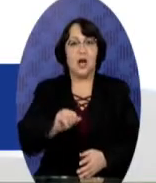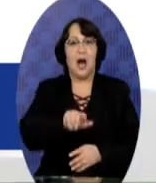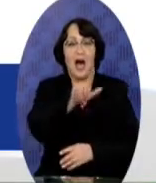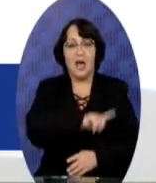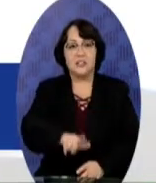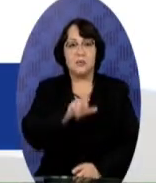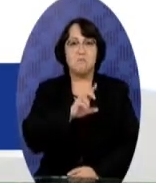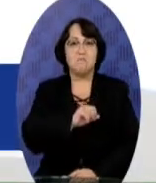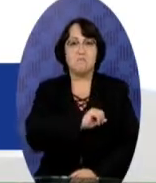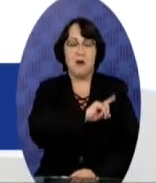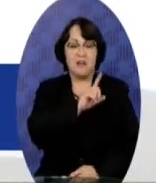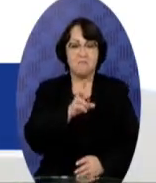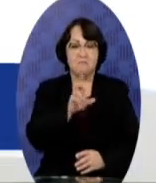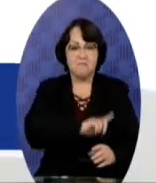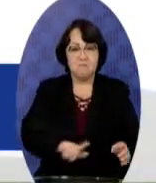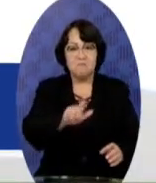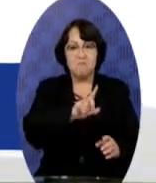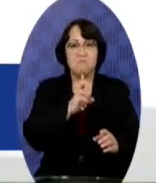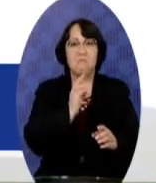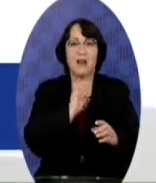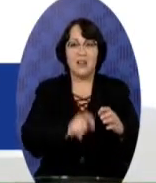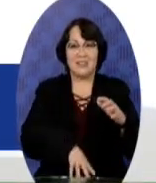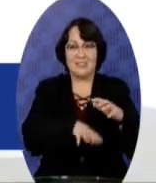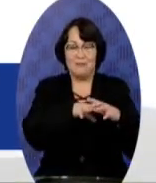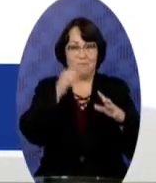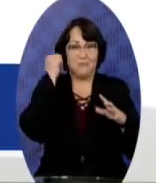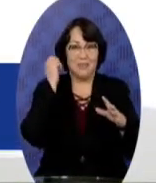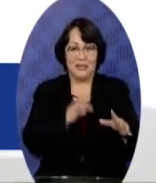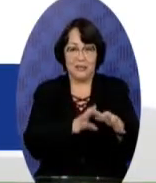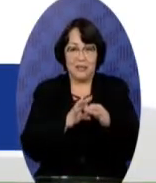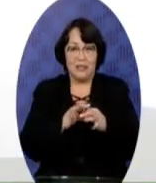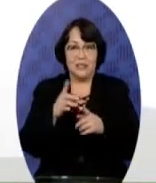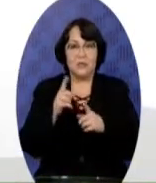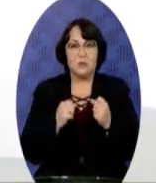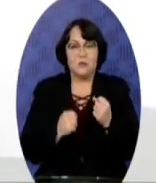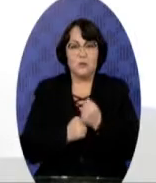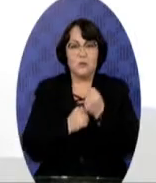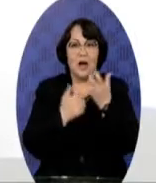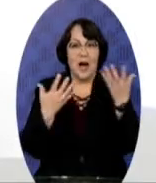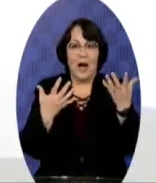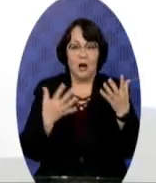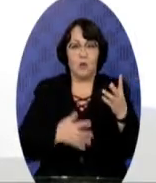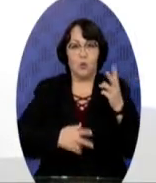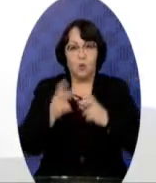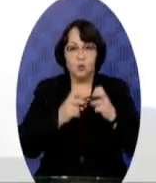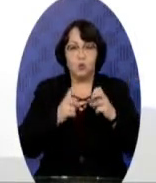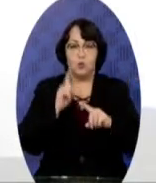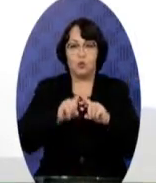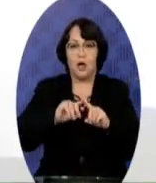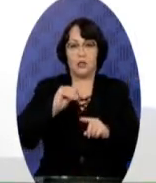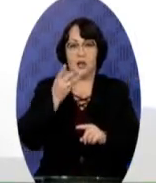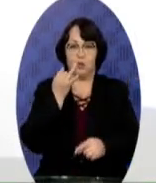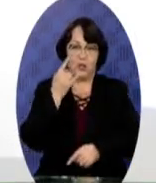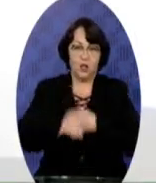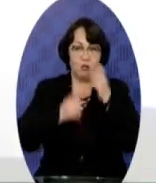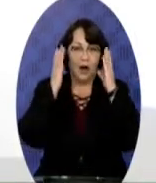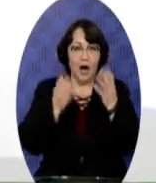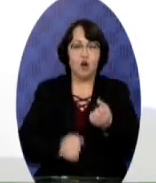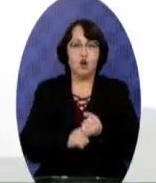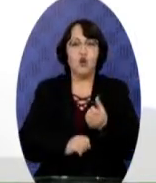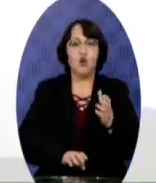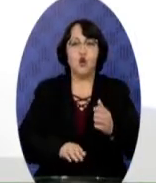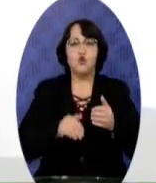аж ахуй дээр тулгуурлаж өгчдөг. Ер нь үйлдвэрлэлийг хөгжүүлэх, хөдөө аж ахуй хөгжүүлэх зэрэг дээр бол одоо